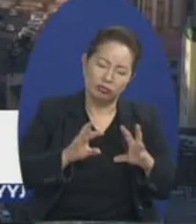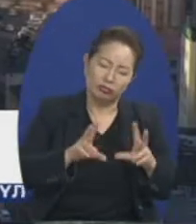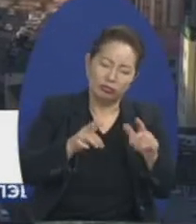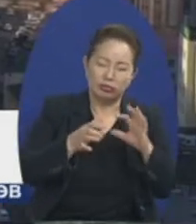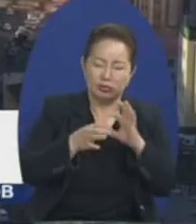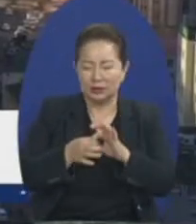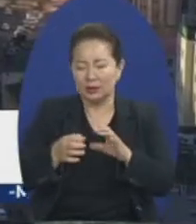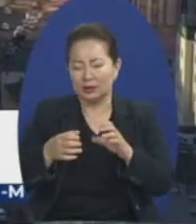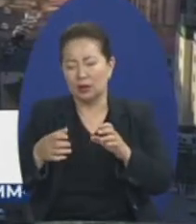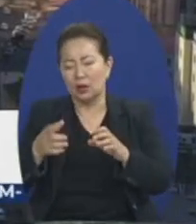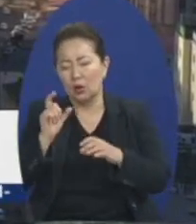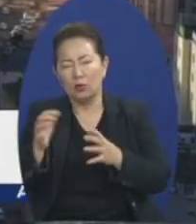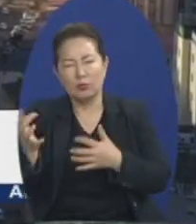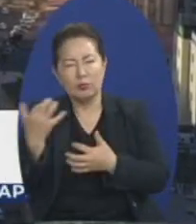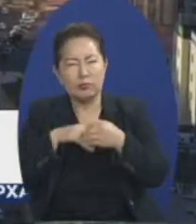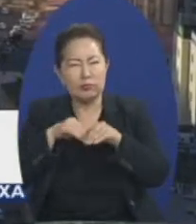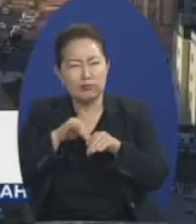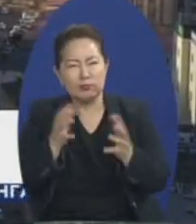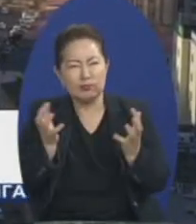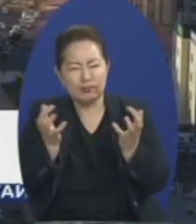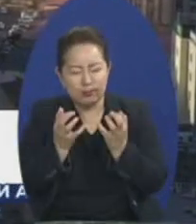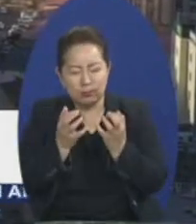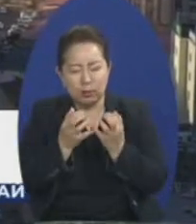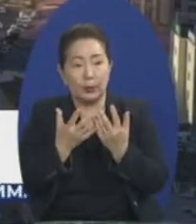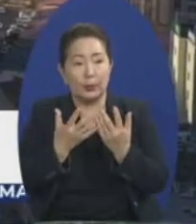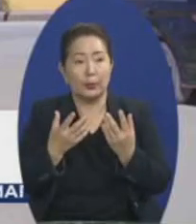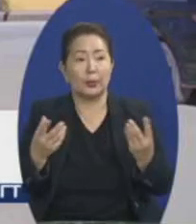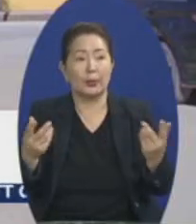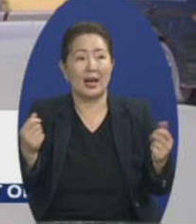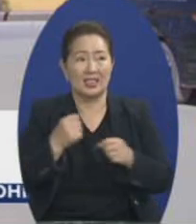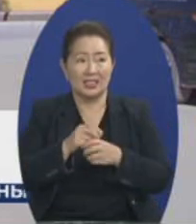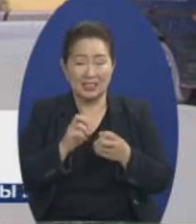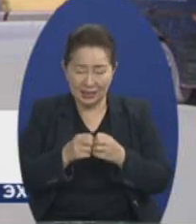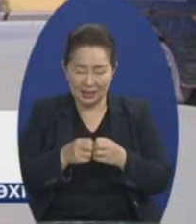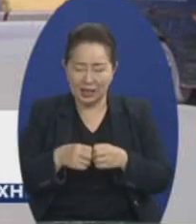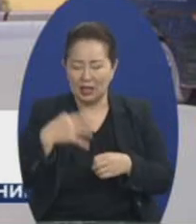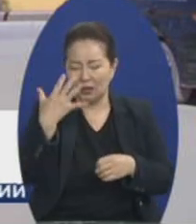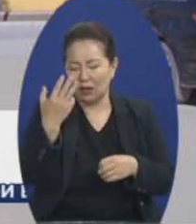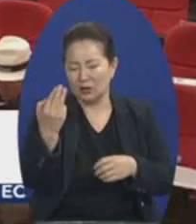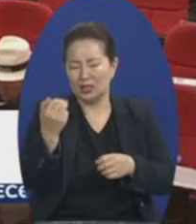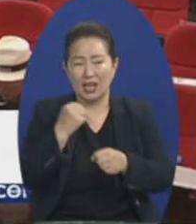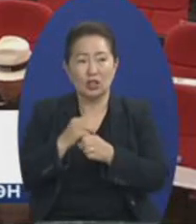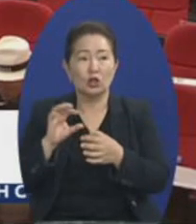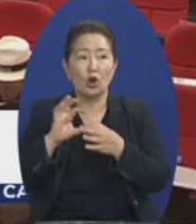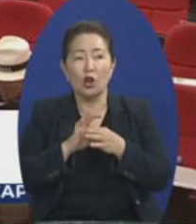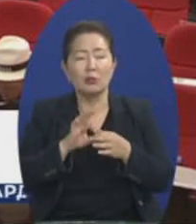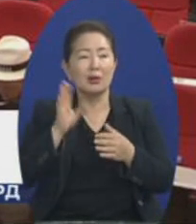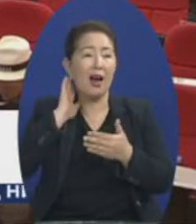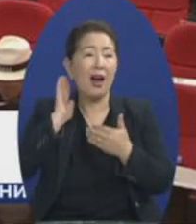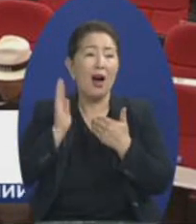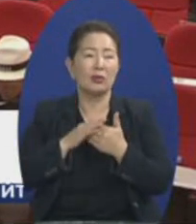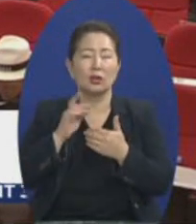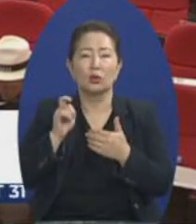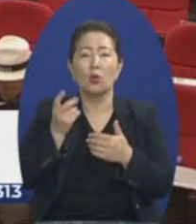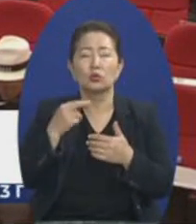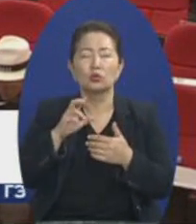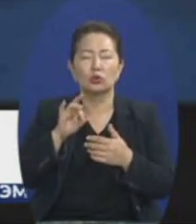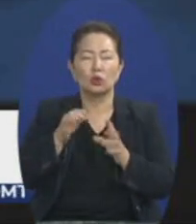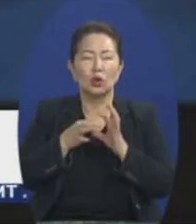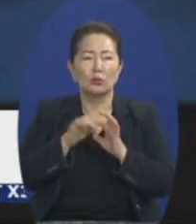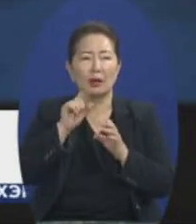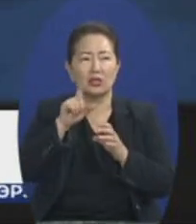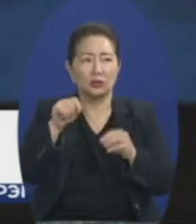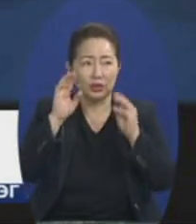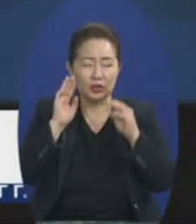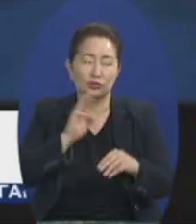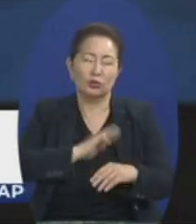болон хүн амын төвлөрлийг сааруулах алхмуудыг хийж эхэлсэн. За мөн 5 иш ажиллагааны хүрээнд авилгал хүнд сурталтай холбоотой асуудлуудыг